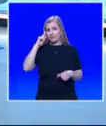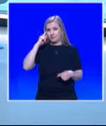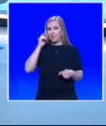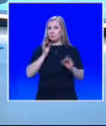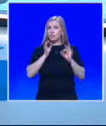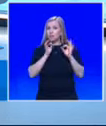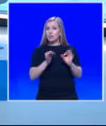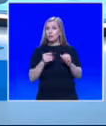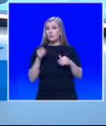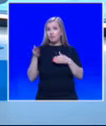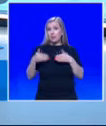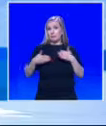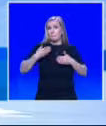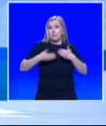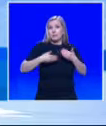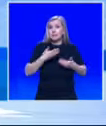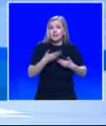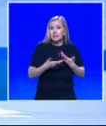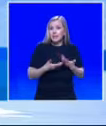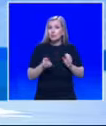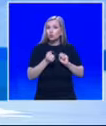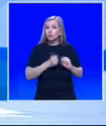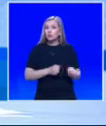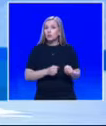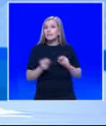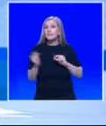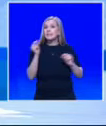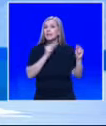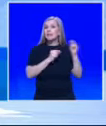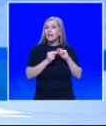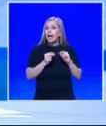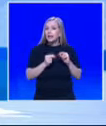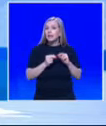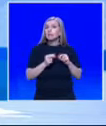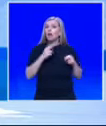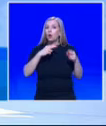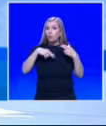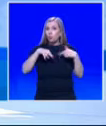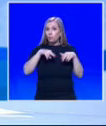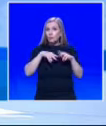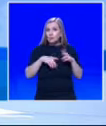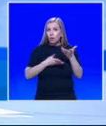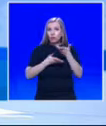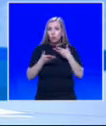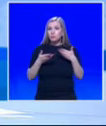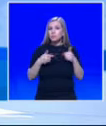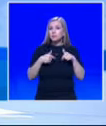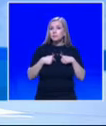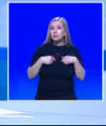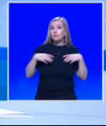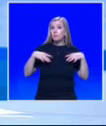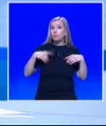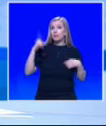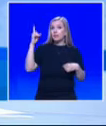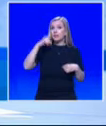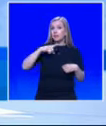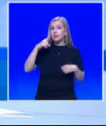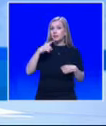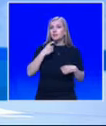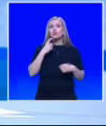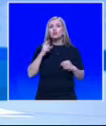впечатлението, че бързате с Конституцията. Заседание на комисията, която ги обсъждаше, имаше дори в почивните дни.